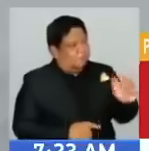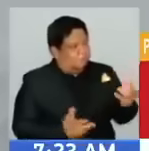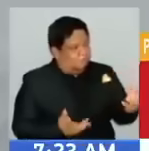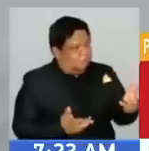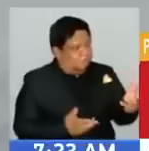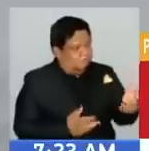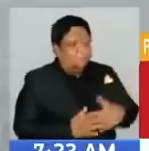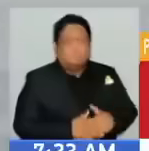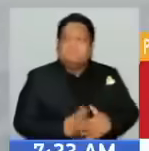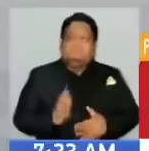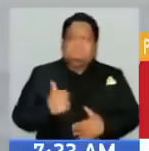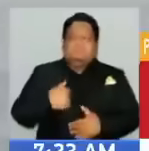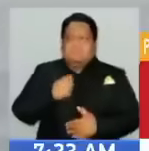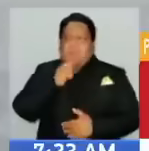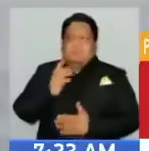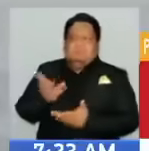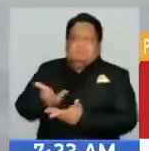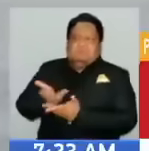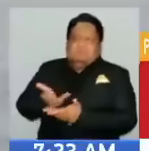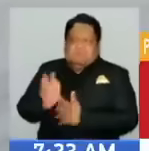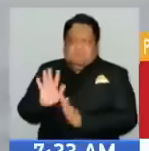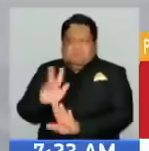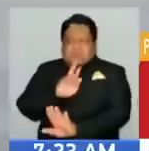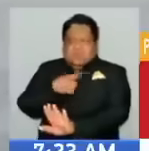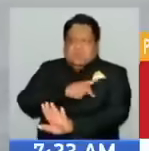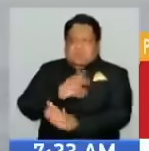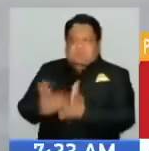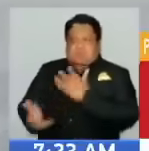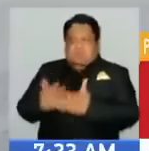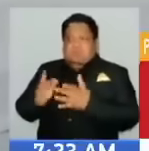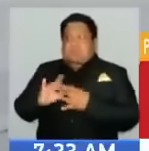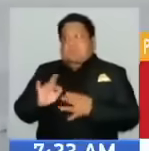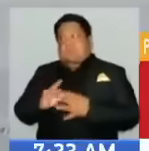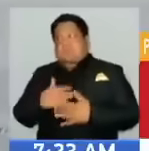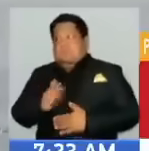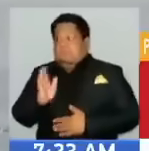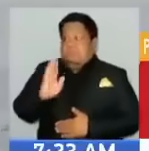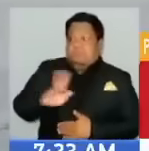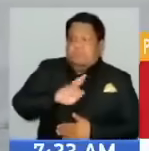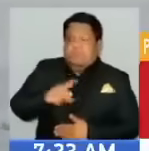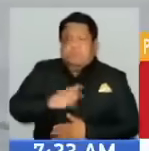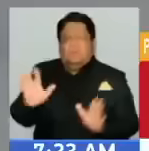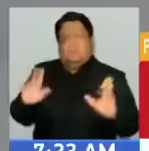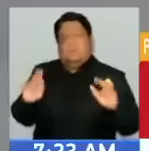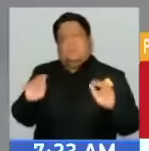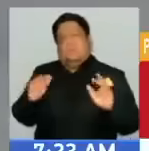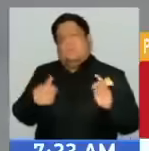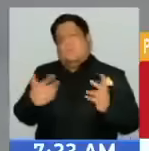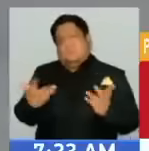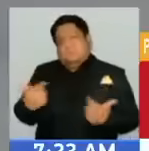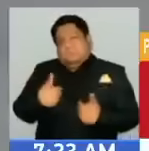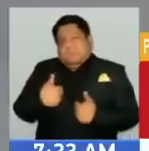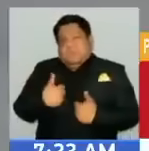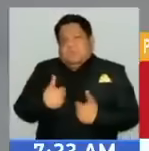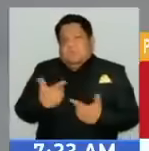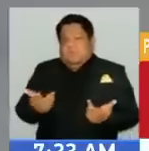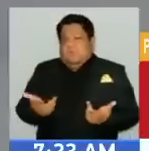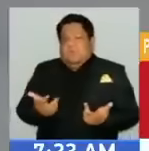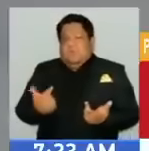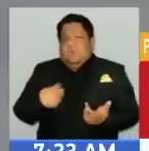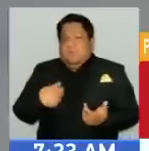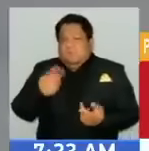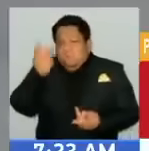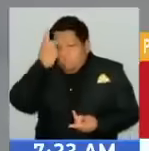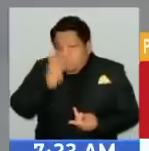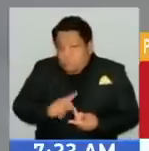naman, ang baka sabihin nila, pinapersonal ko sila. Ako naman, protection of the